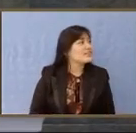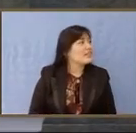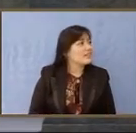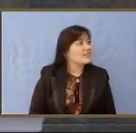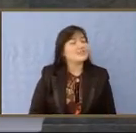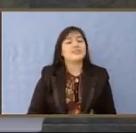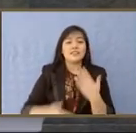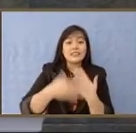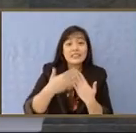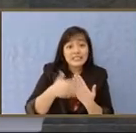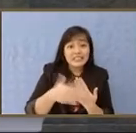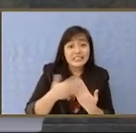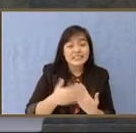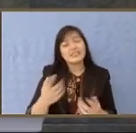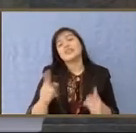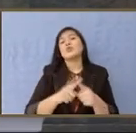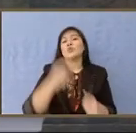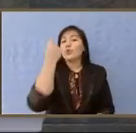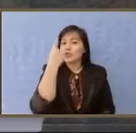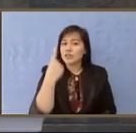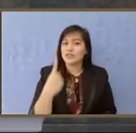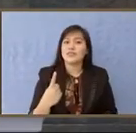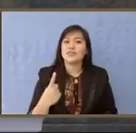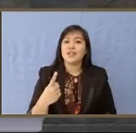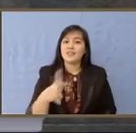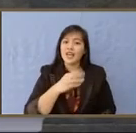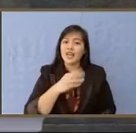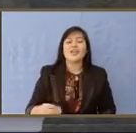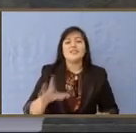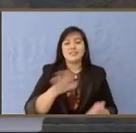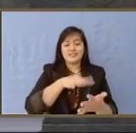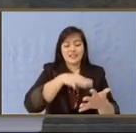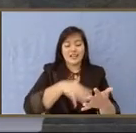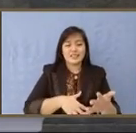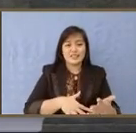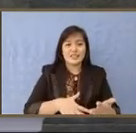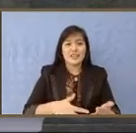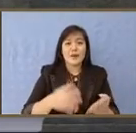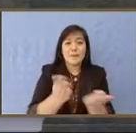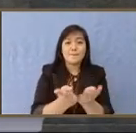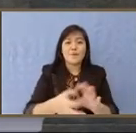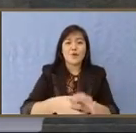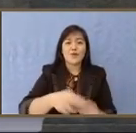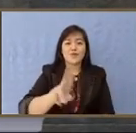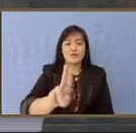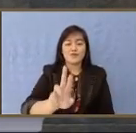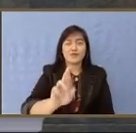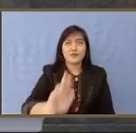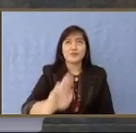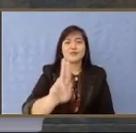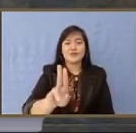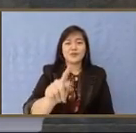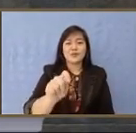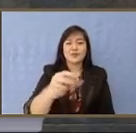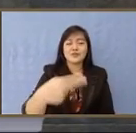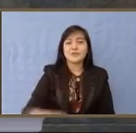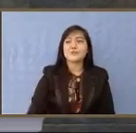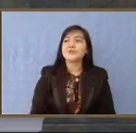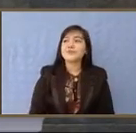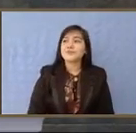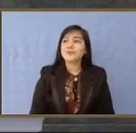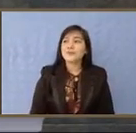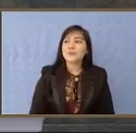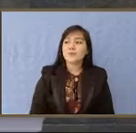I believe kung pag-aaralan niyo po ito, very interesting po itong libro na ito. At I encourage everyone na mabasa niyo po ito. Kasi kung yung